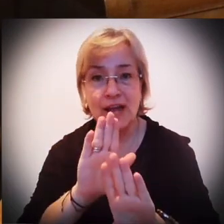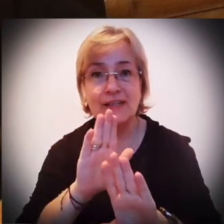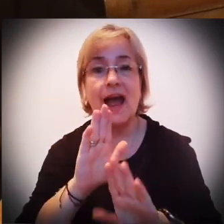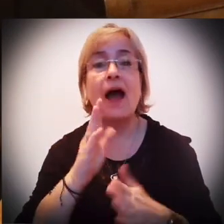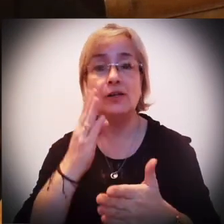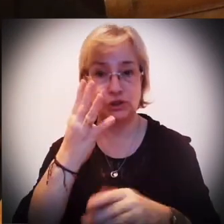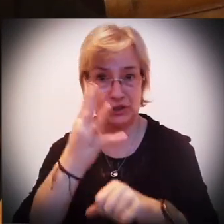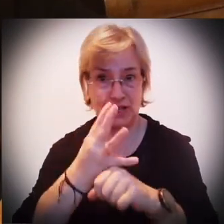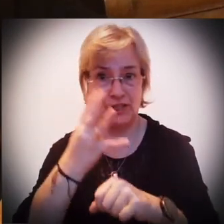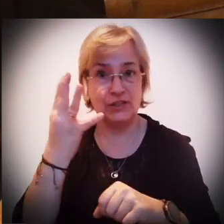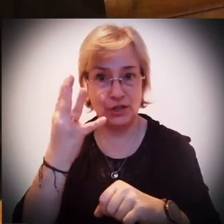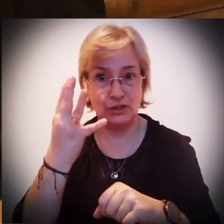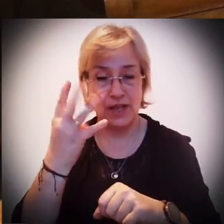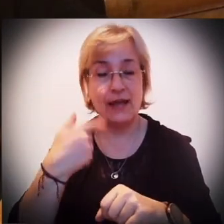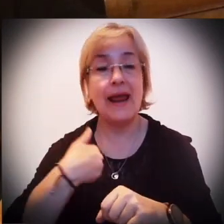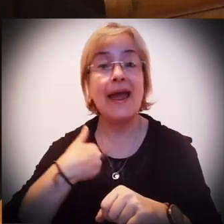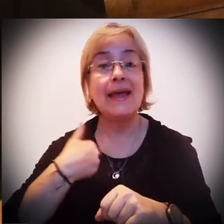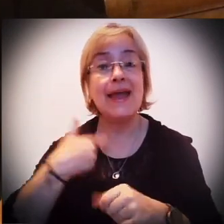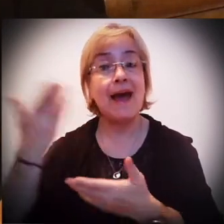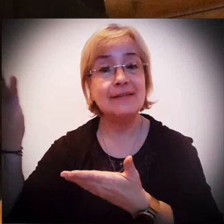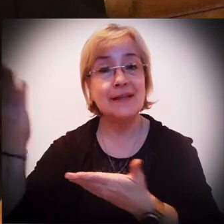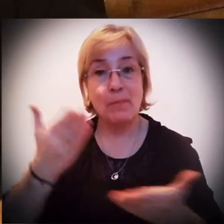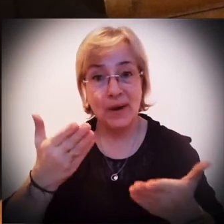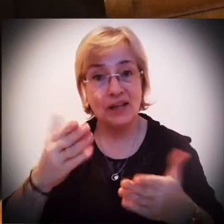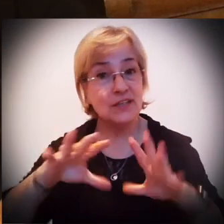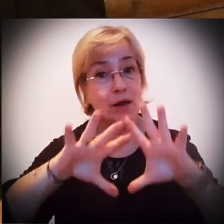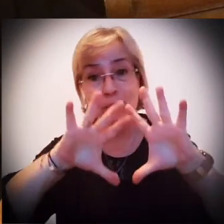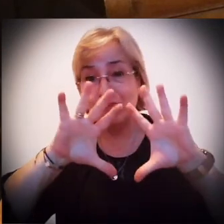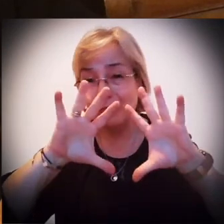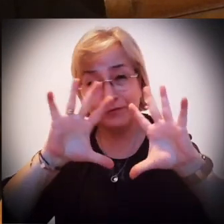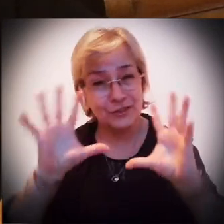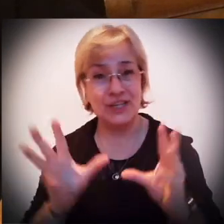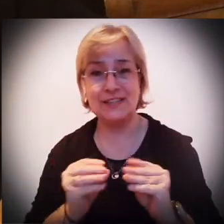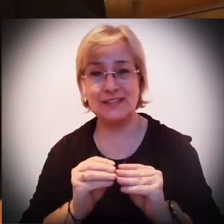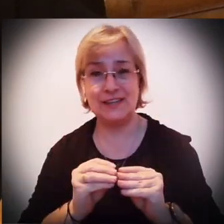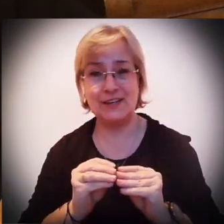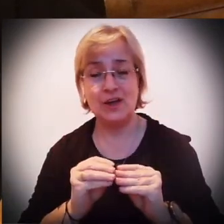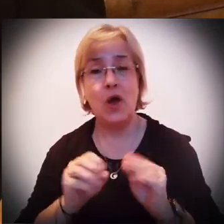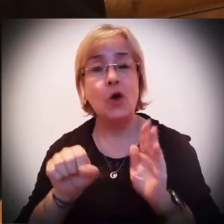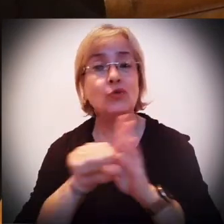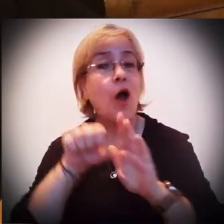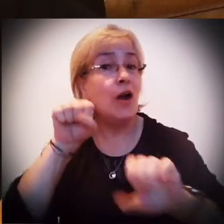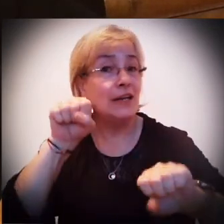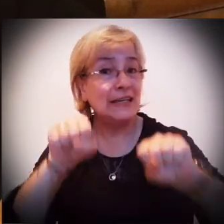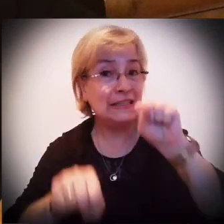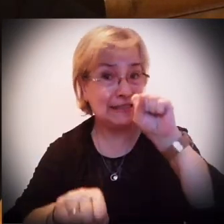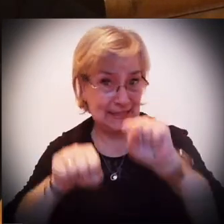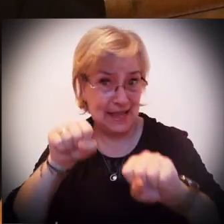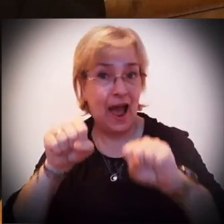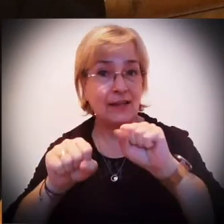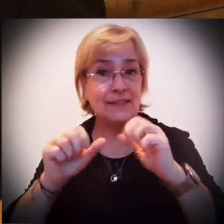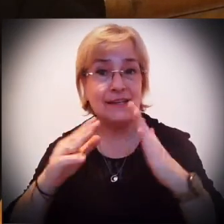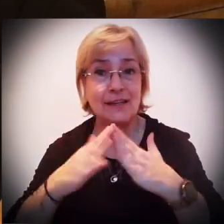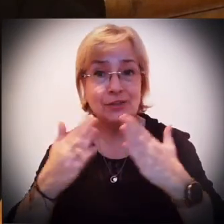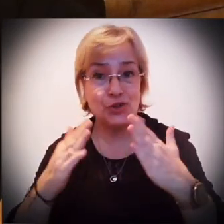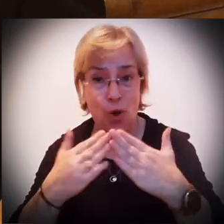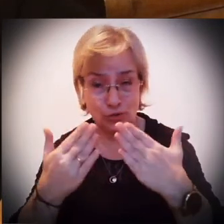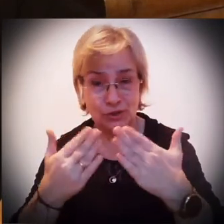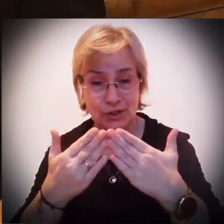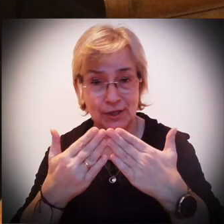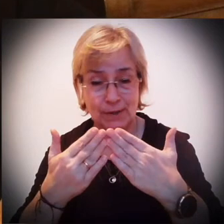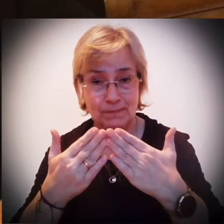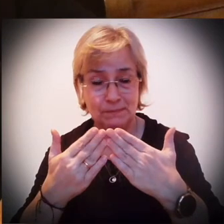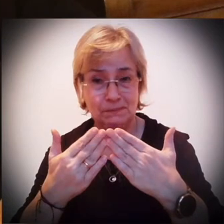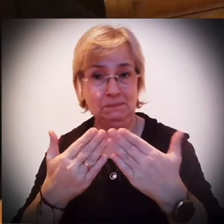44 zapraszam wszystkich do licytacji tej książki